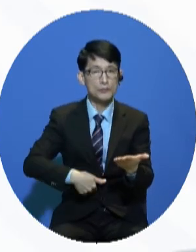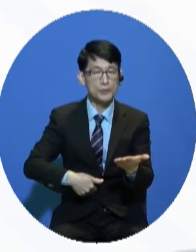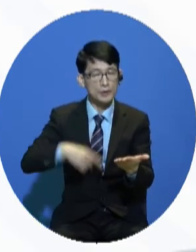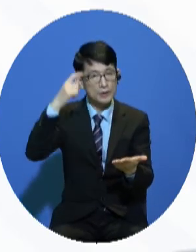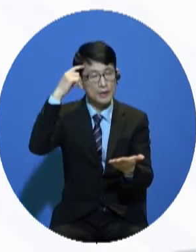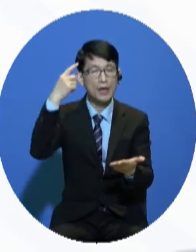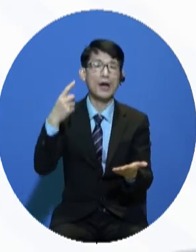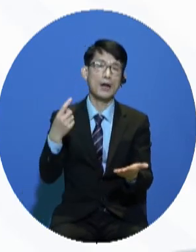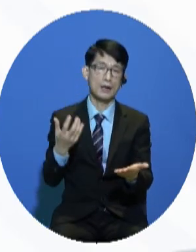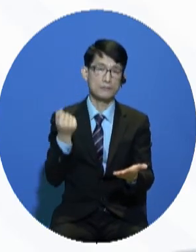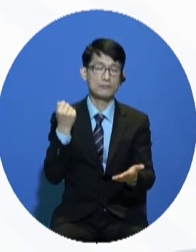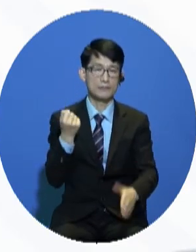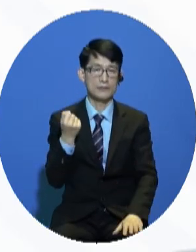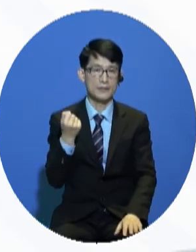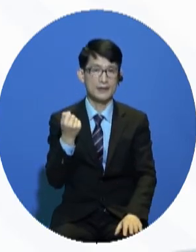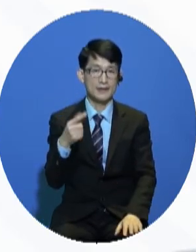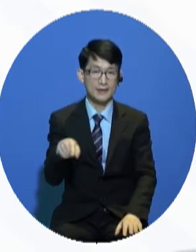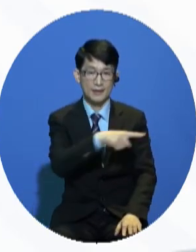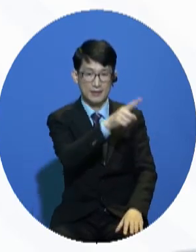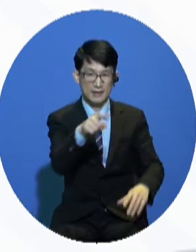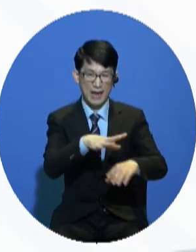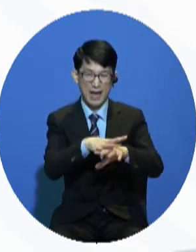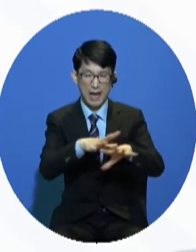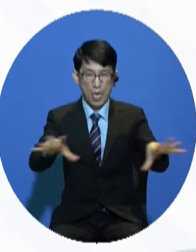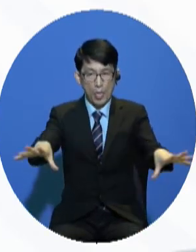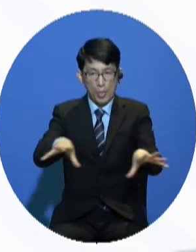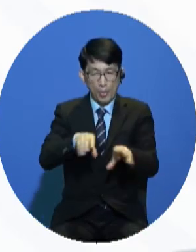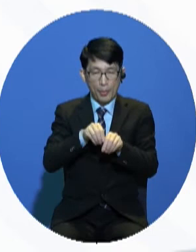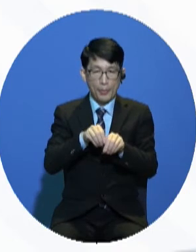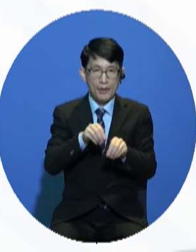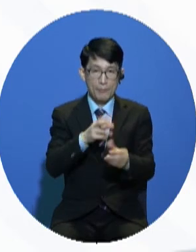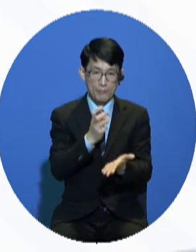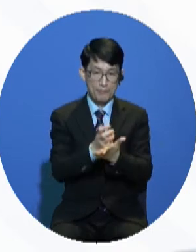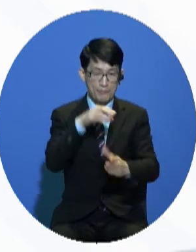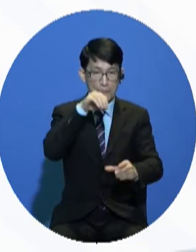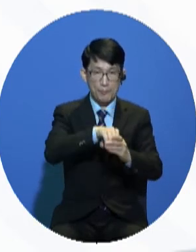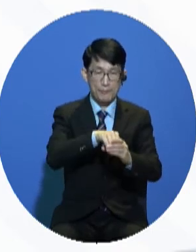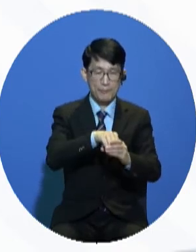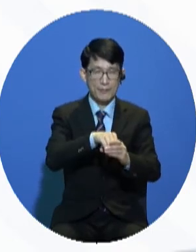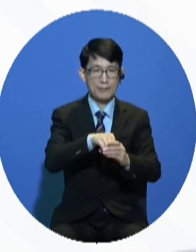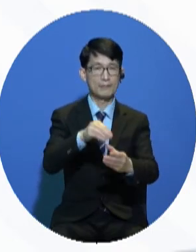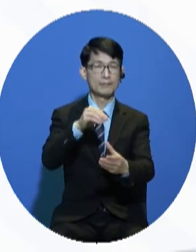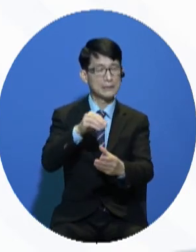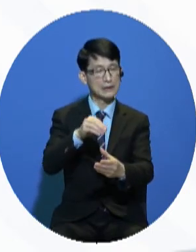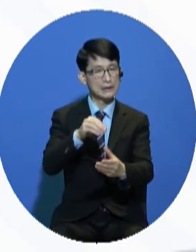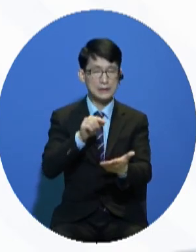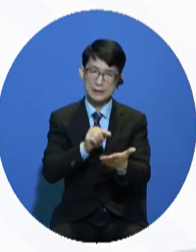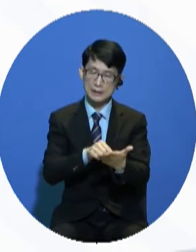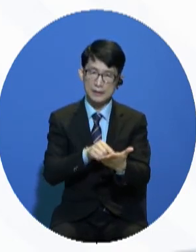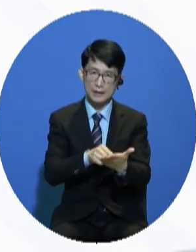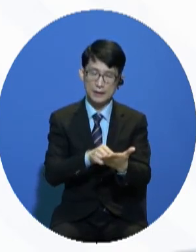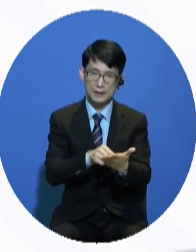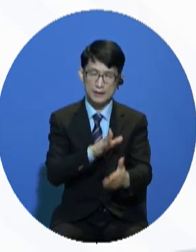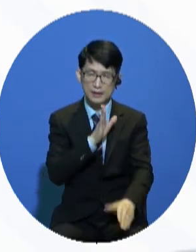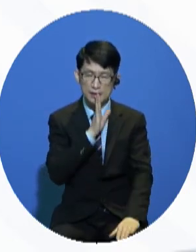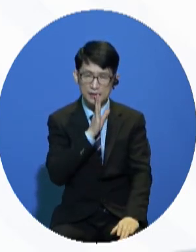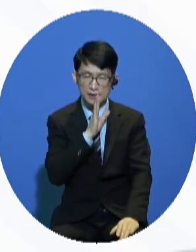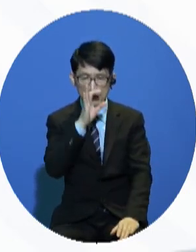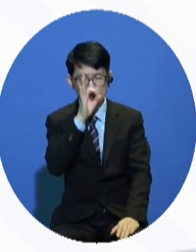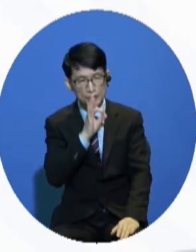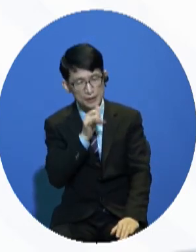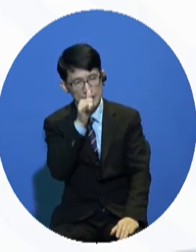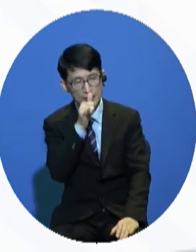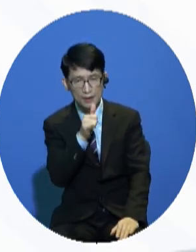마치 블랙홀처럼 모든 걸 다 빨아들여서 이렇게 통합하는 형태로 이 법률안을 만드는 것이